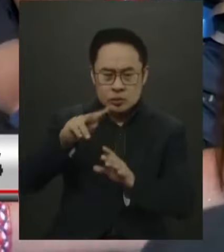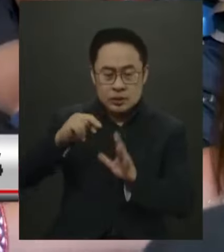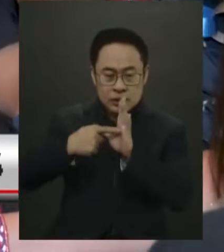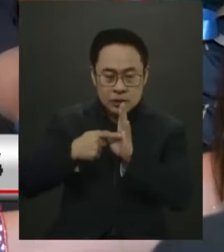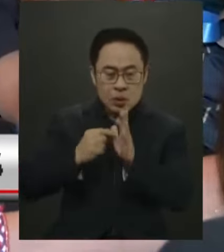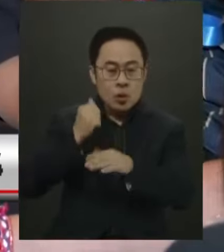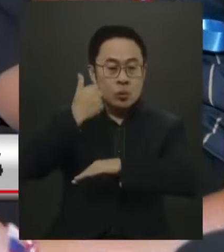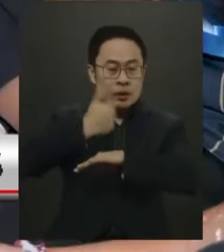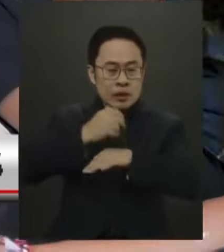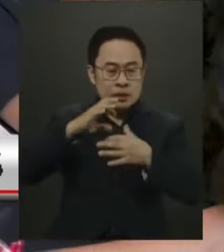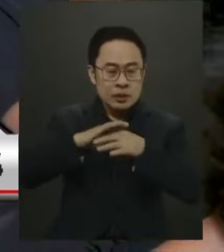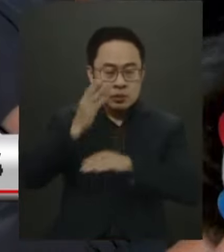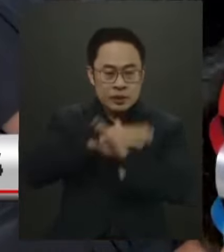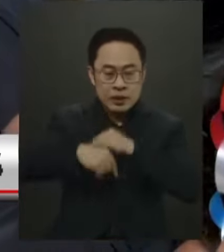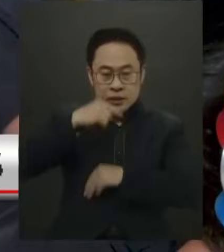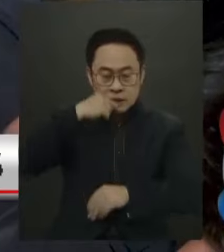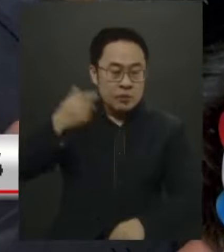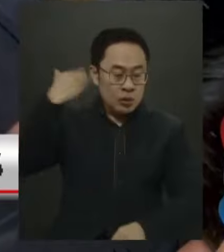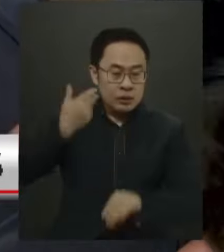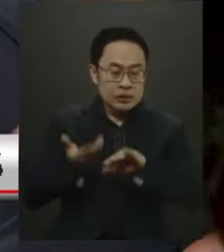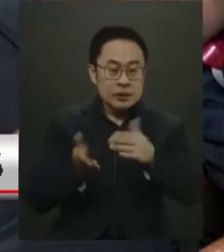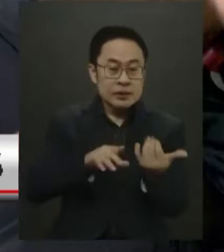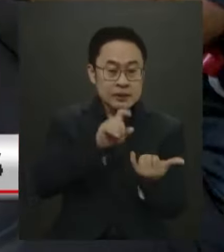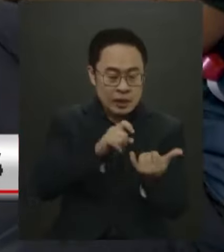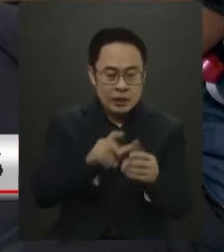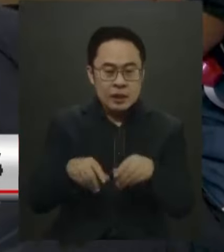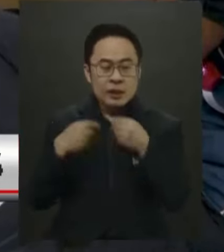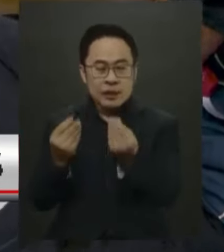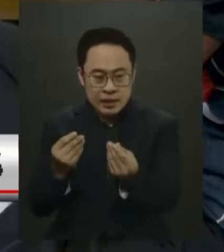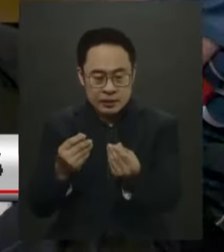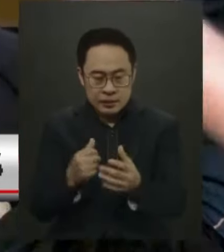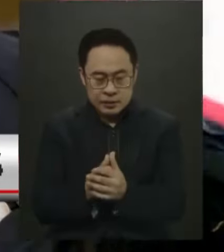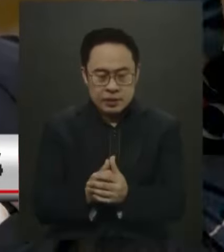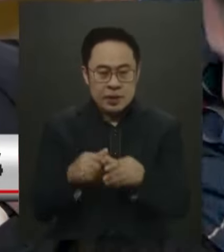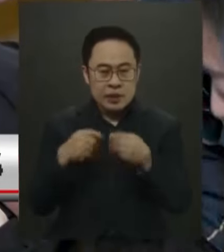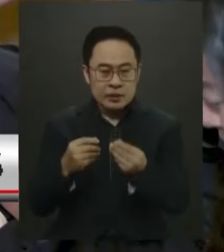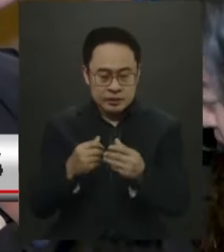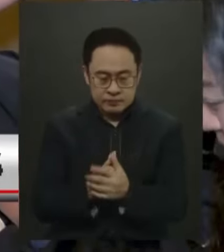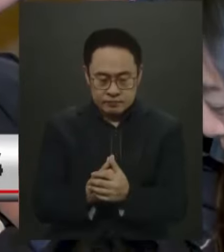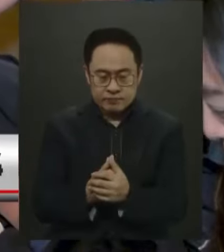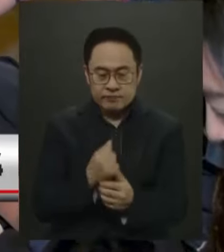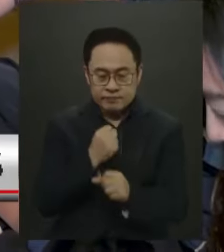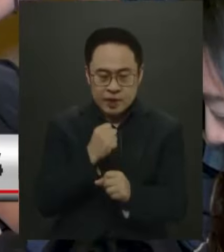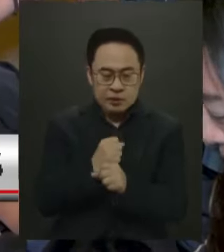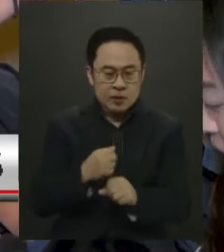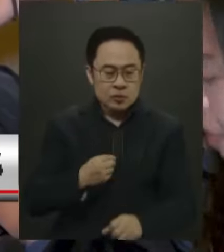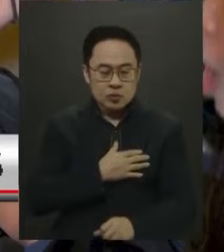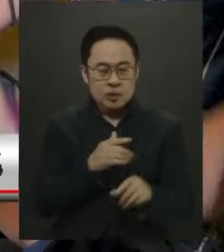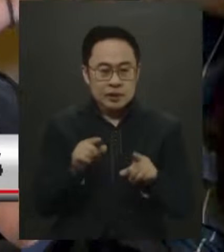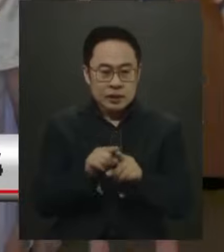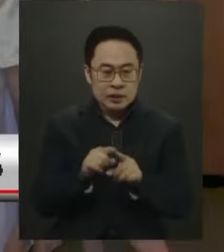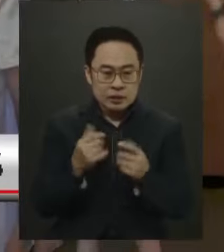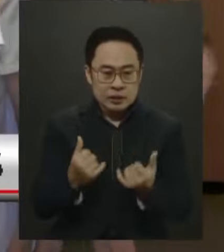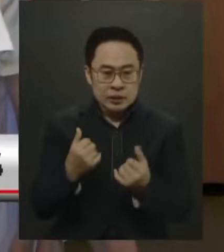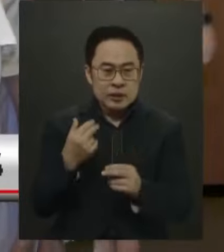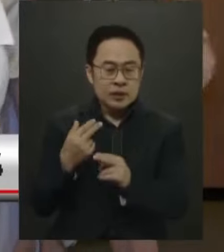รรมการพาราลิมปิกแห่งประเทศไทยผู้ล่วงลับที่ส่งจิตส่งใจมาให้สายสุนีมีพลังตอนนี้ก็มีคุณนายนพ